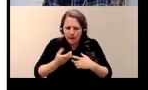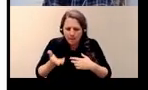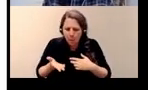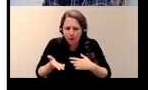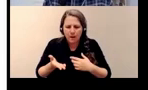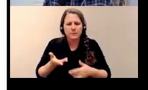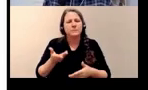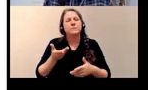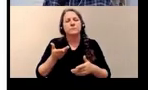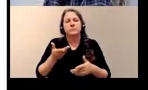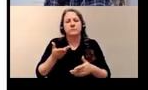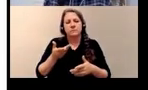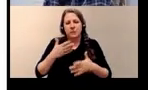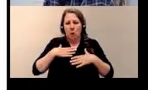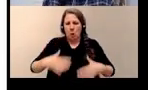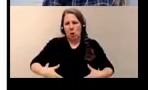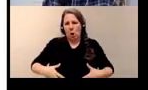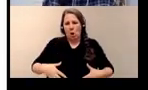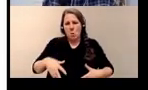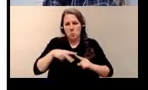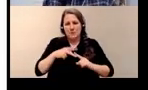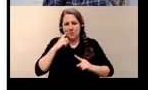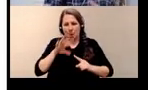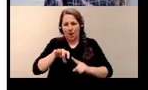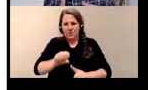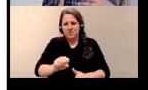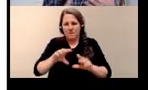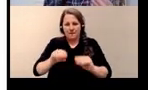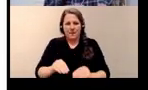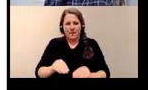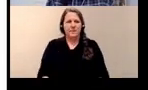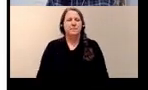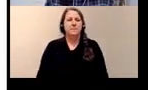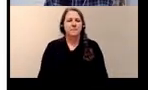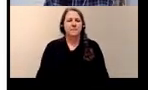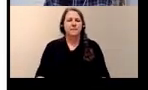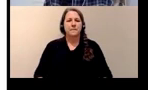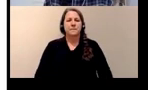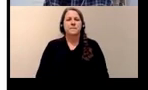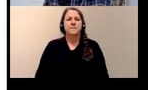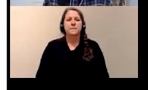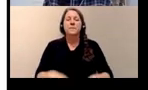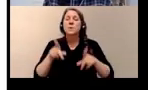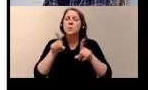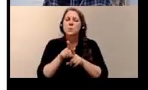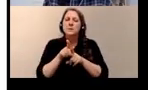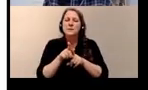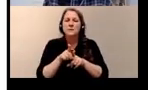rencontrer les objets techniques apportés dans ces espaces, mais aussi comme